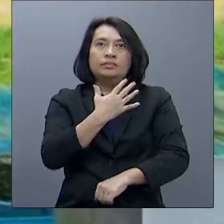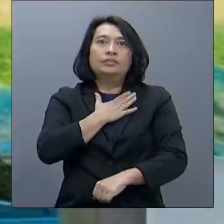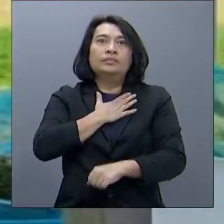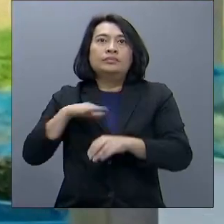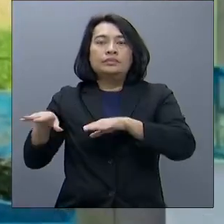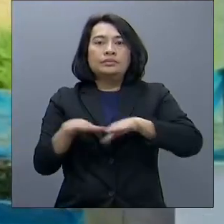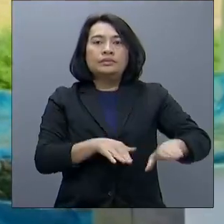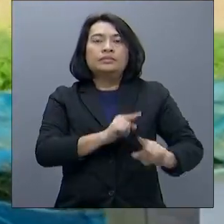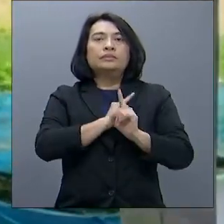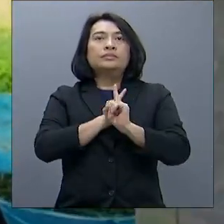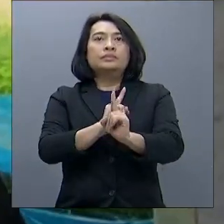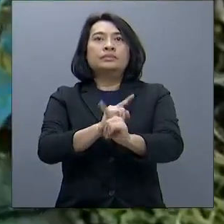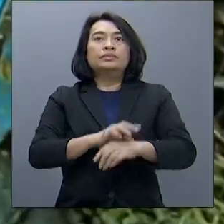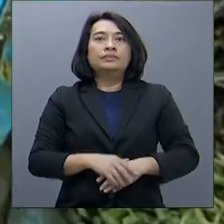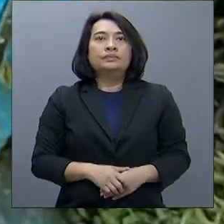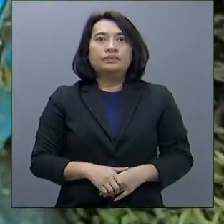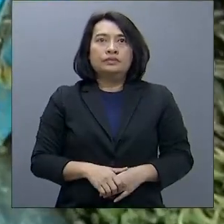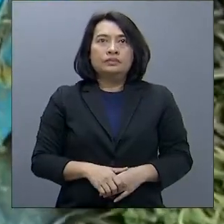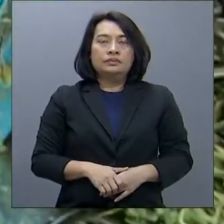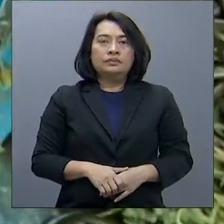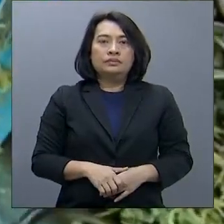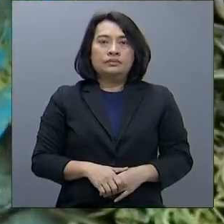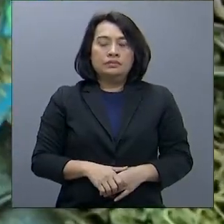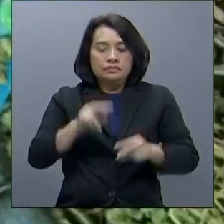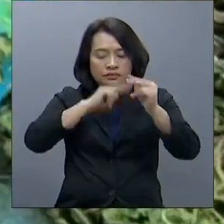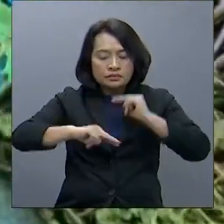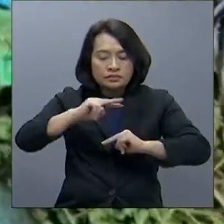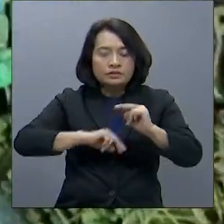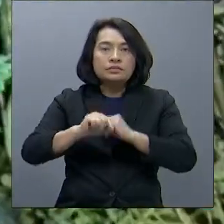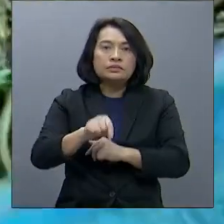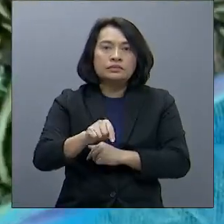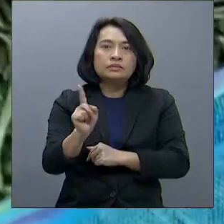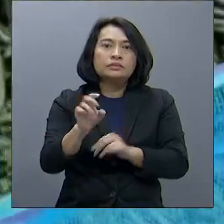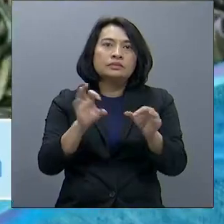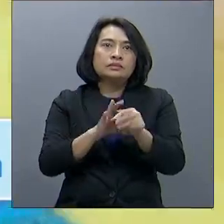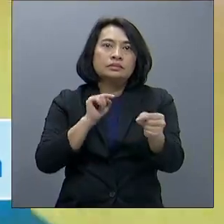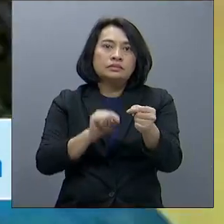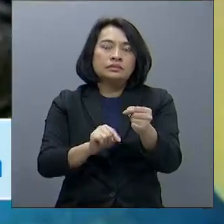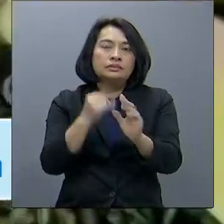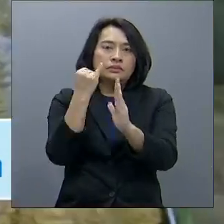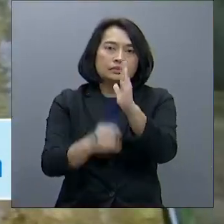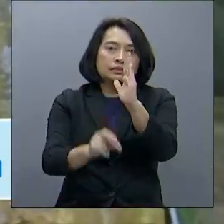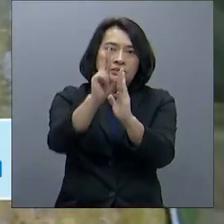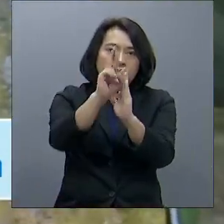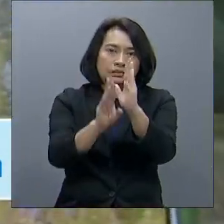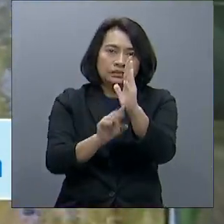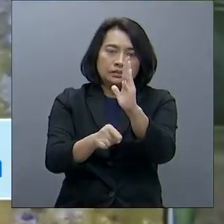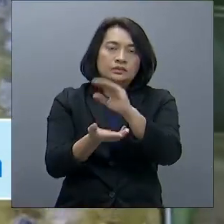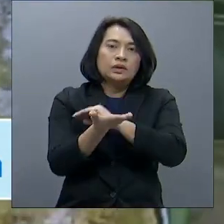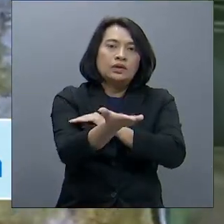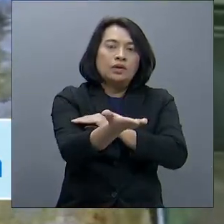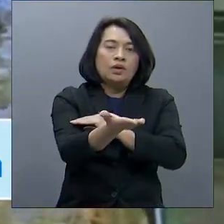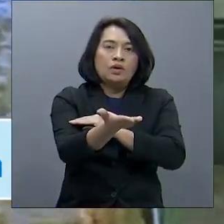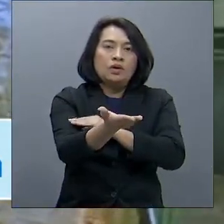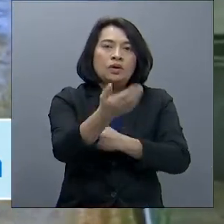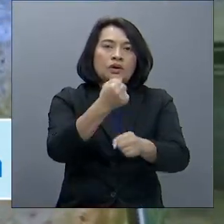ที่จะทำตามนะ จากการตรวจสอบค่ะเจ้าหน้าที่เนี่ยพบว่าเข้าข่ายผิดระเบียบเนื่องจากว่าไม่มีการขออนุญาต